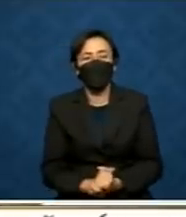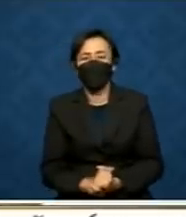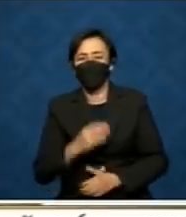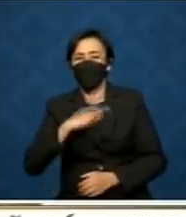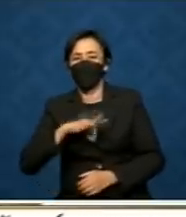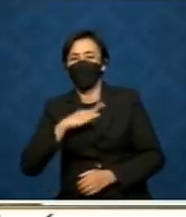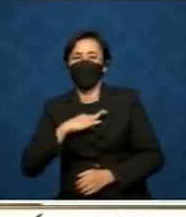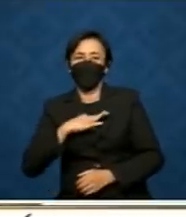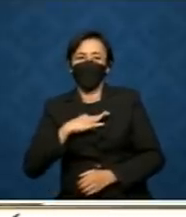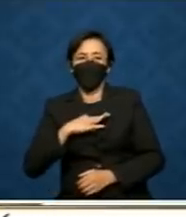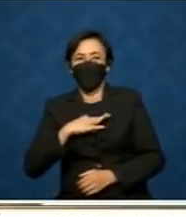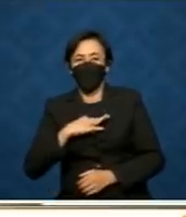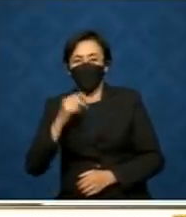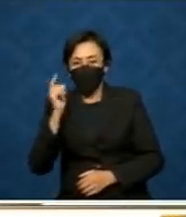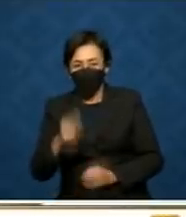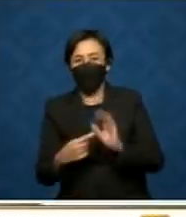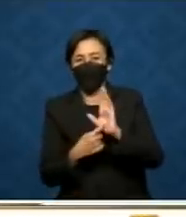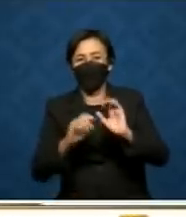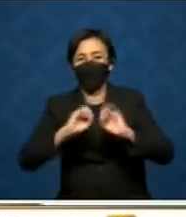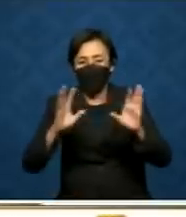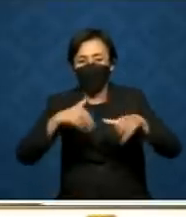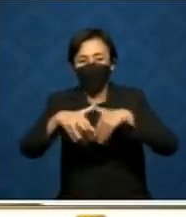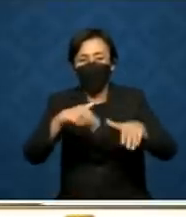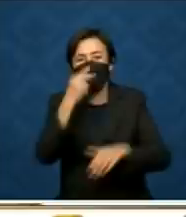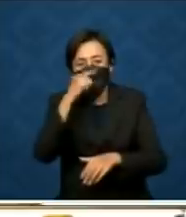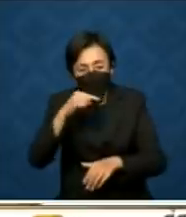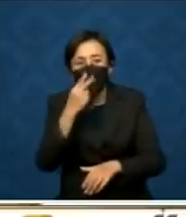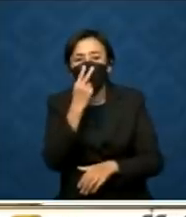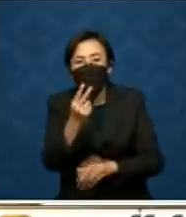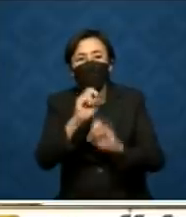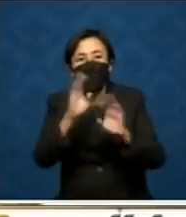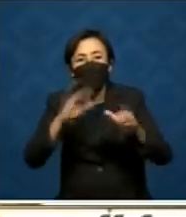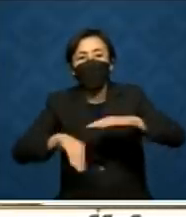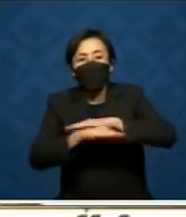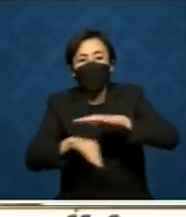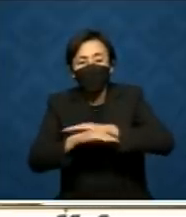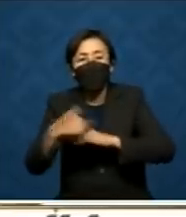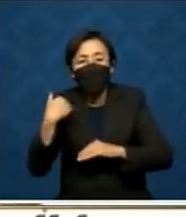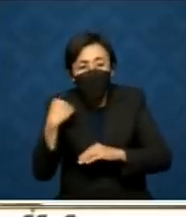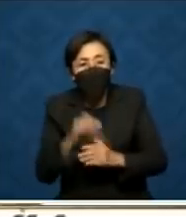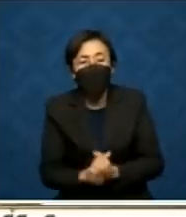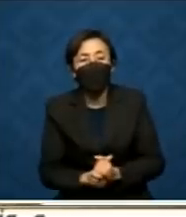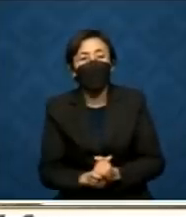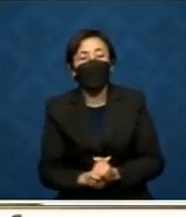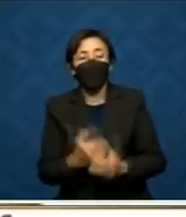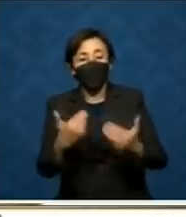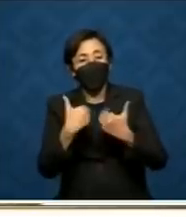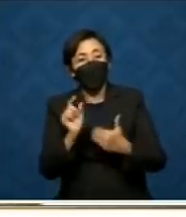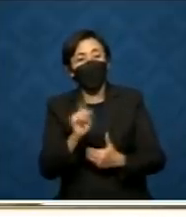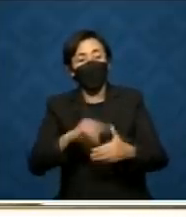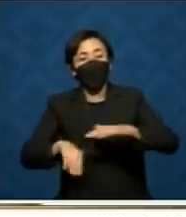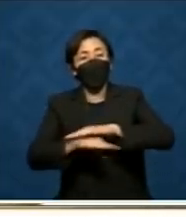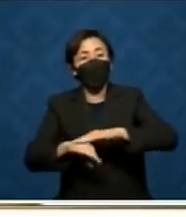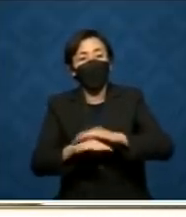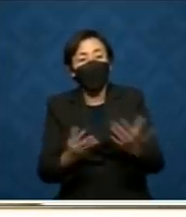ทางที่จะต้องออกมาแสดงให้คนไทยได้เห็นคนเอาหลักฐานมากล่าวหาว่าผมทุจริตเอาหลักฐานเอาก็หลักฐาน